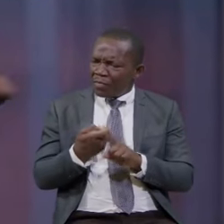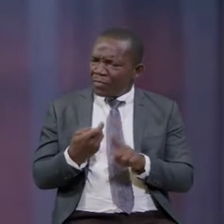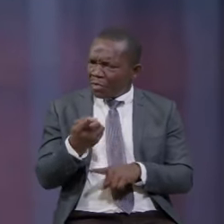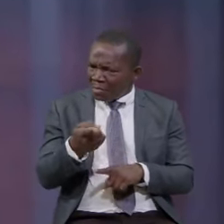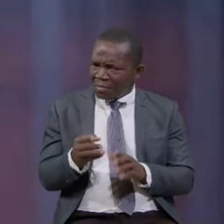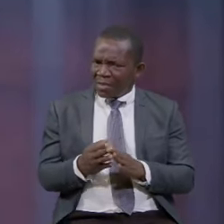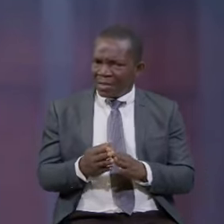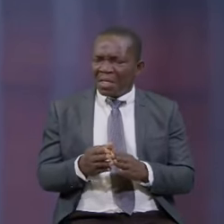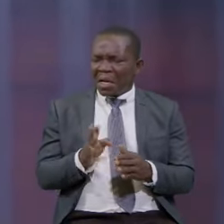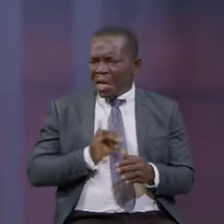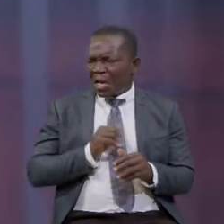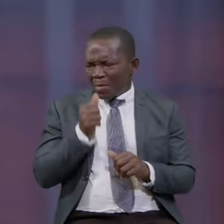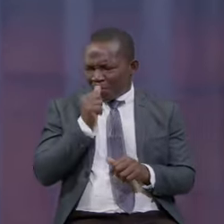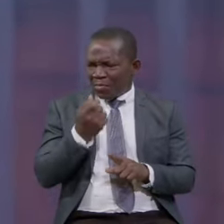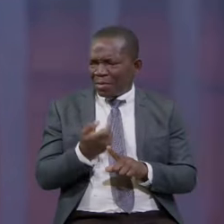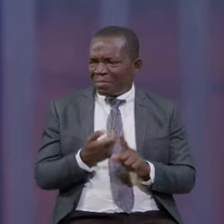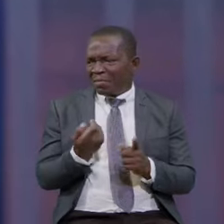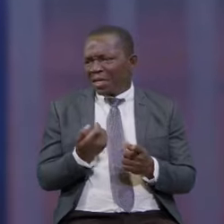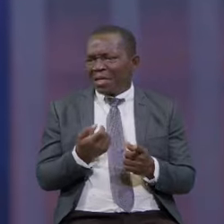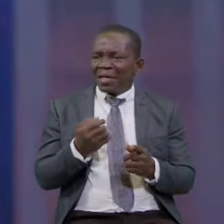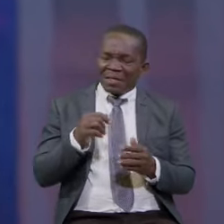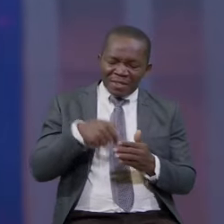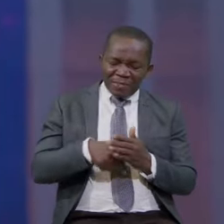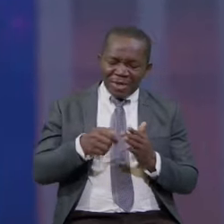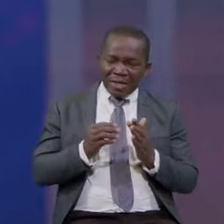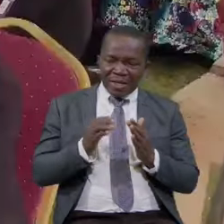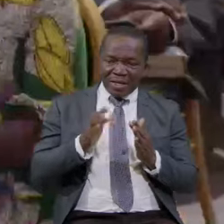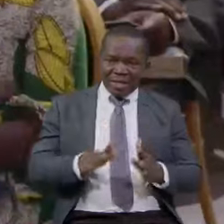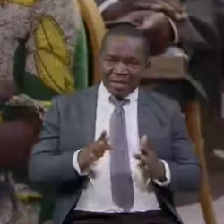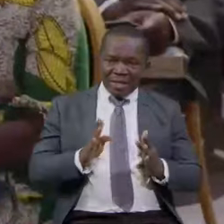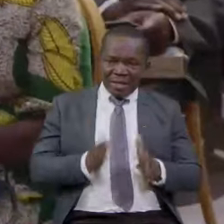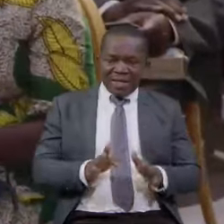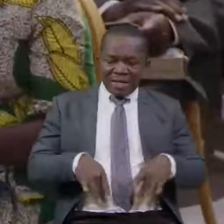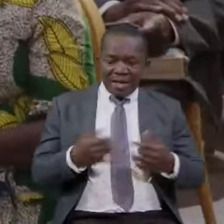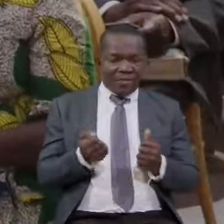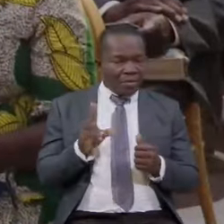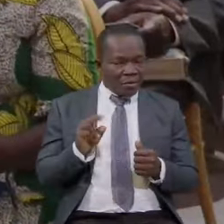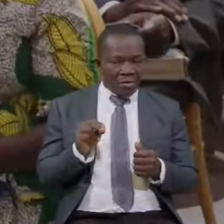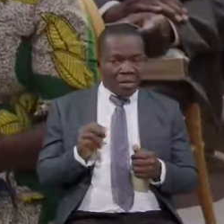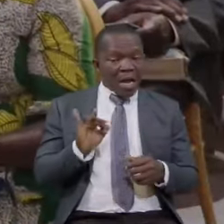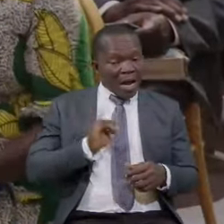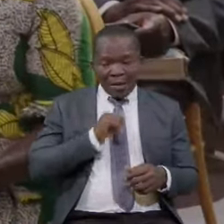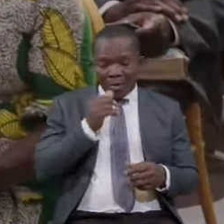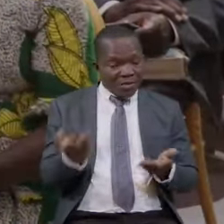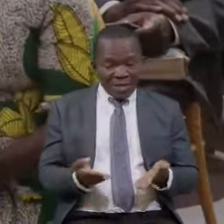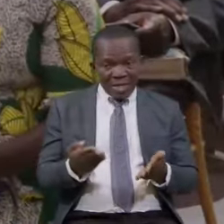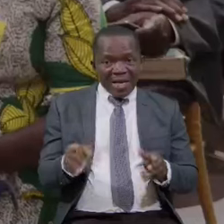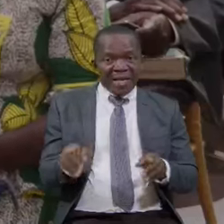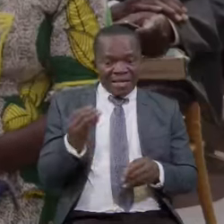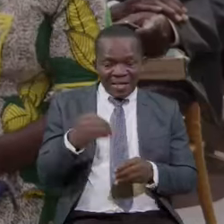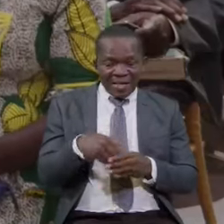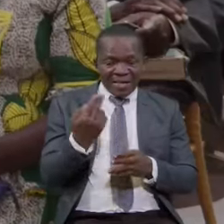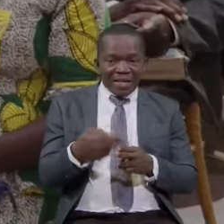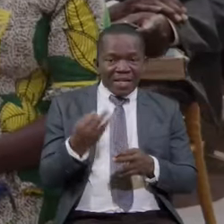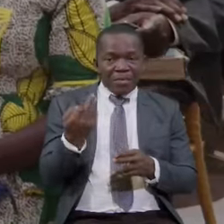présenter quelqu'un et donner le nom à la personne mais je suis pas venu au nom de la vie profonde je suis venu représenter